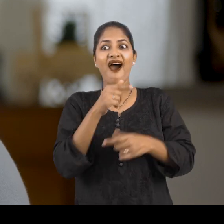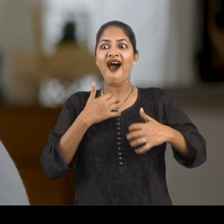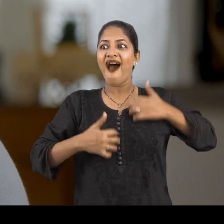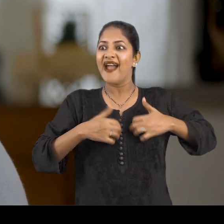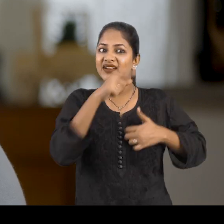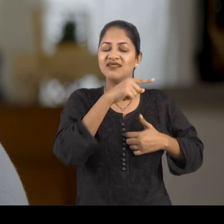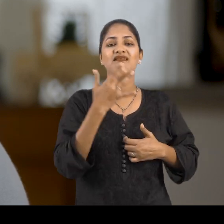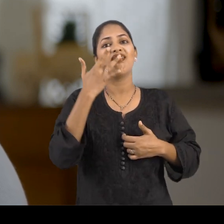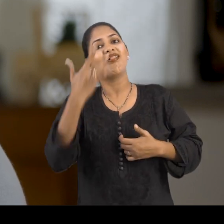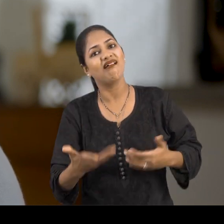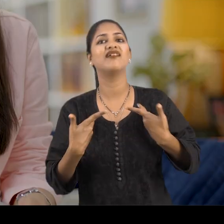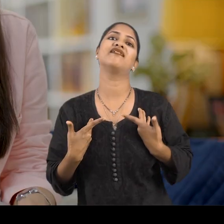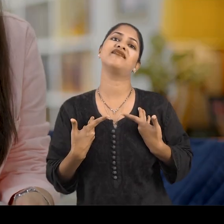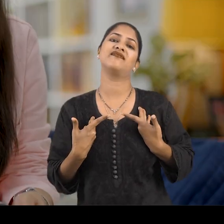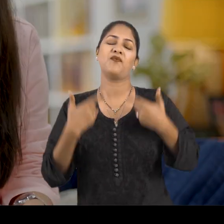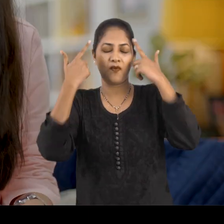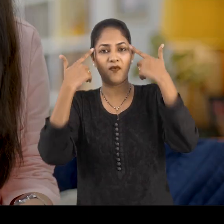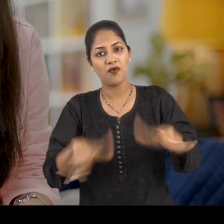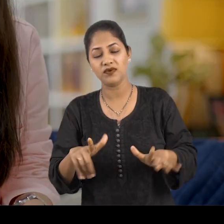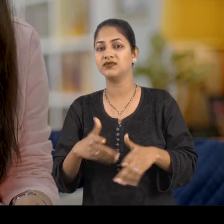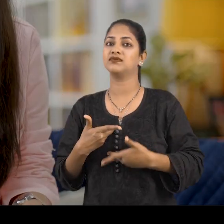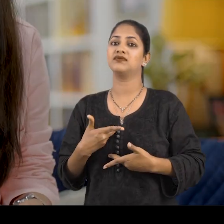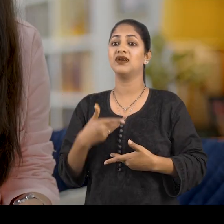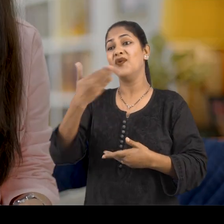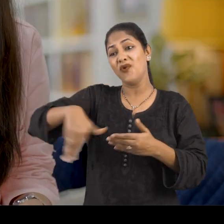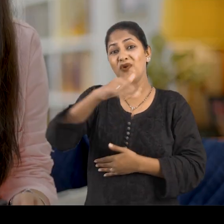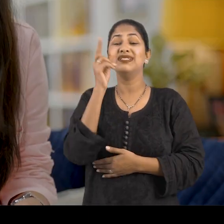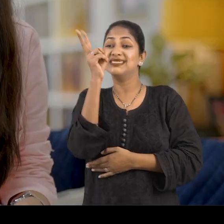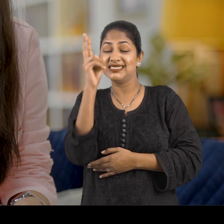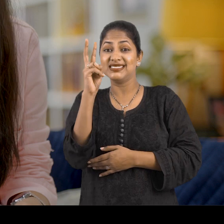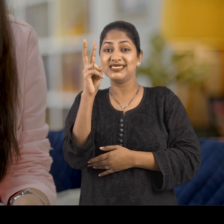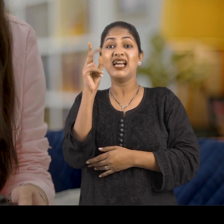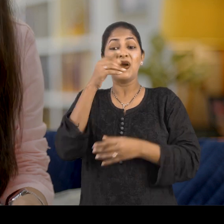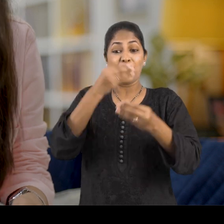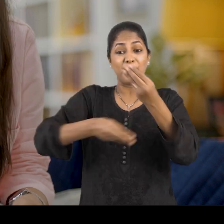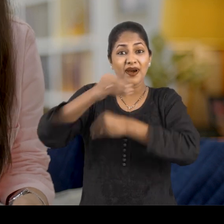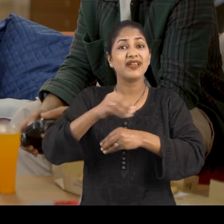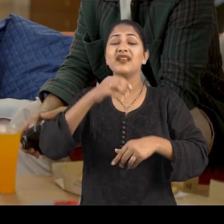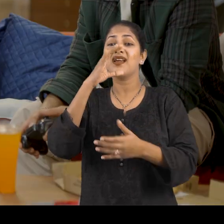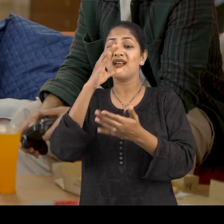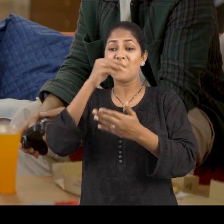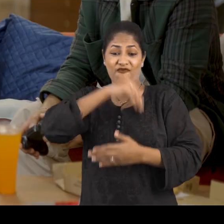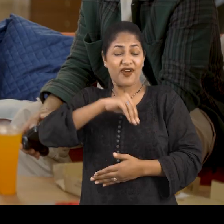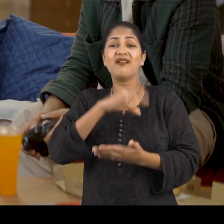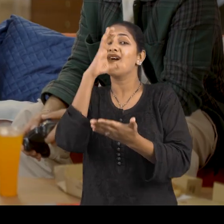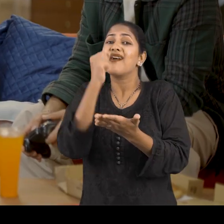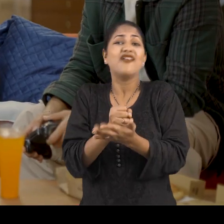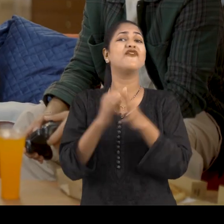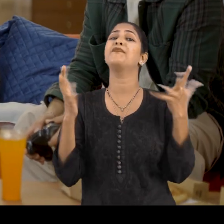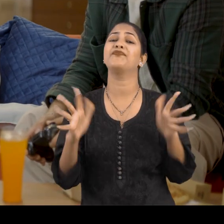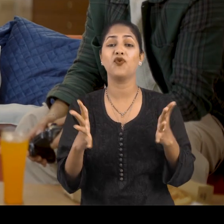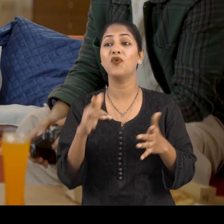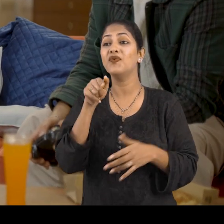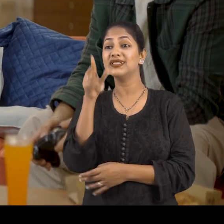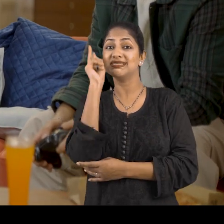வருமான கேரண்டின்னு சொன்னதே என்ன ரொம்ப அட்ராக்ட் பண்ணுச்சு. ஃபினான்ஷியல் மார்க்கெட்ஸ்ல நம்ம வருமானத்துக்கு எந்த உத்தரவாதமும் இல்லைன்னு நம்ம தெரிஞ்சுப்போம்.